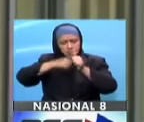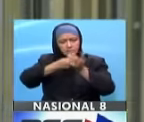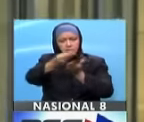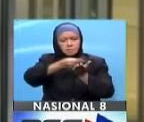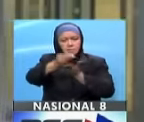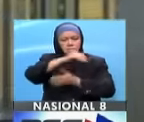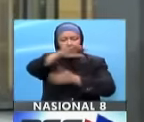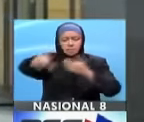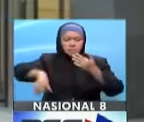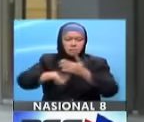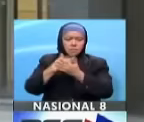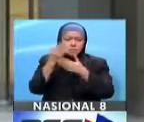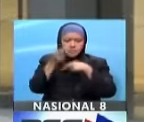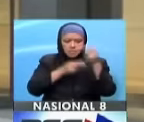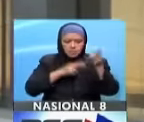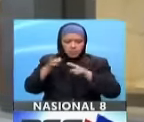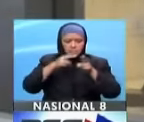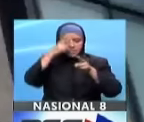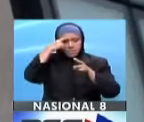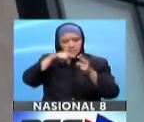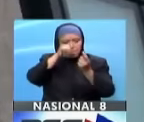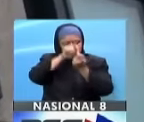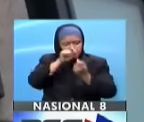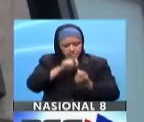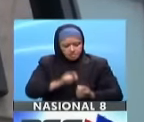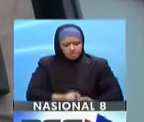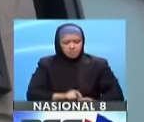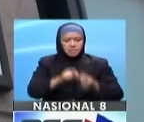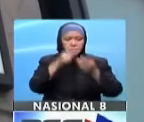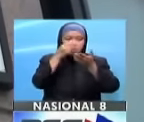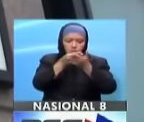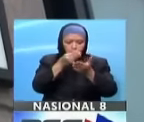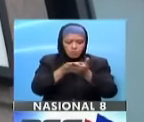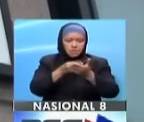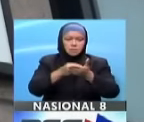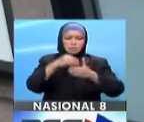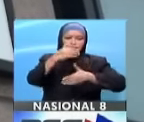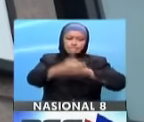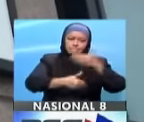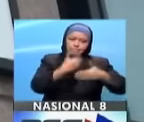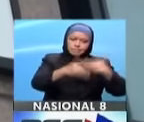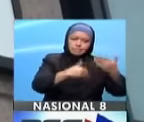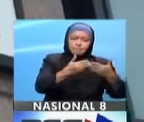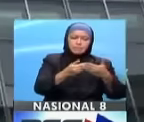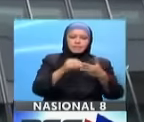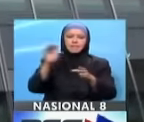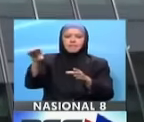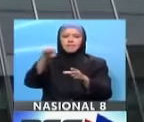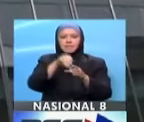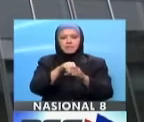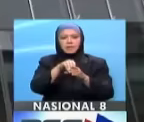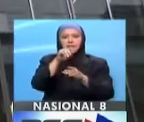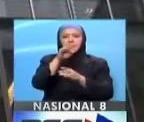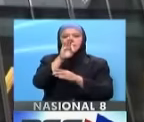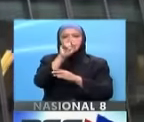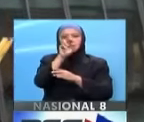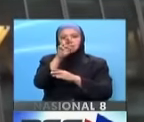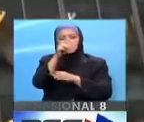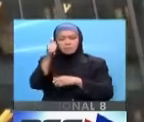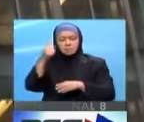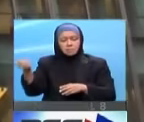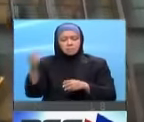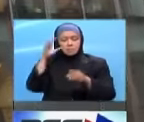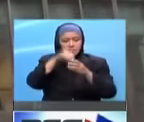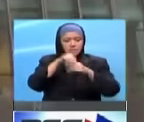segi penelitian kewangan dijalankan dan lain-lain faktor juga dipertimbangkan termasuk masa pembelian dan kadar